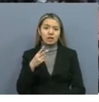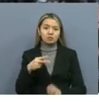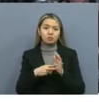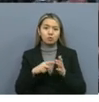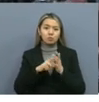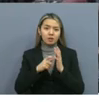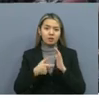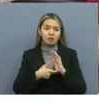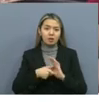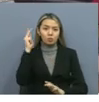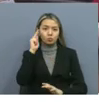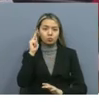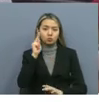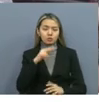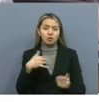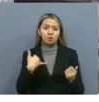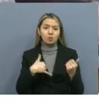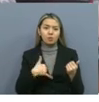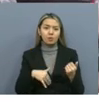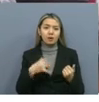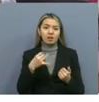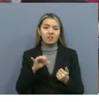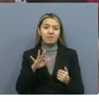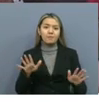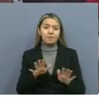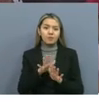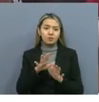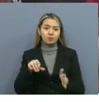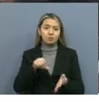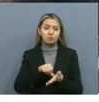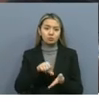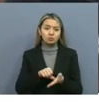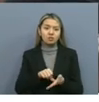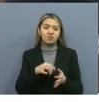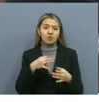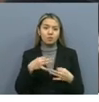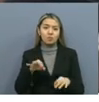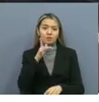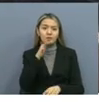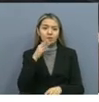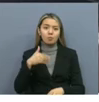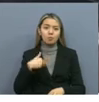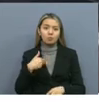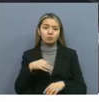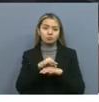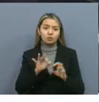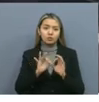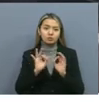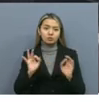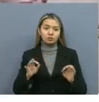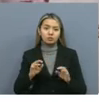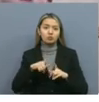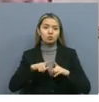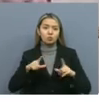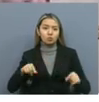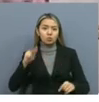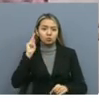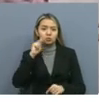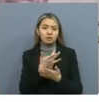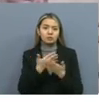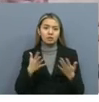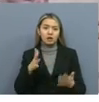сыныптың оқушысы. Ол домбыра және вокал үйірмесіне қатысып, сабақтан тыс уақытын пайдалы өткізеді. Мектеп оқушысының айтуынша,